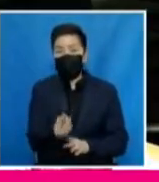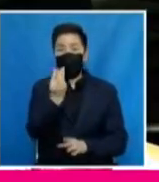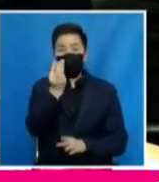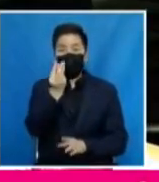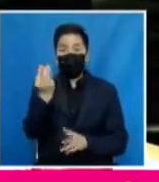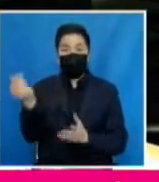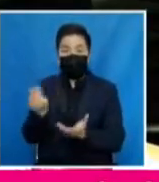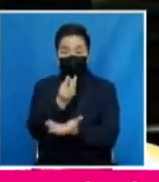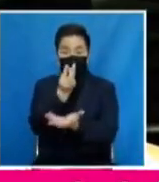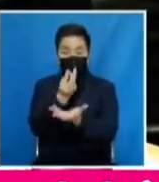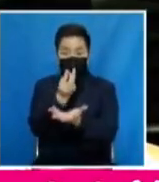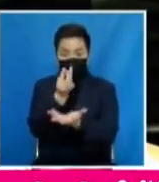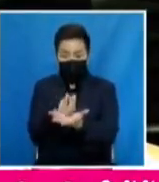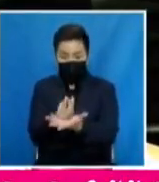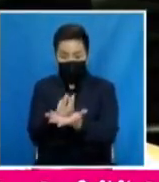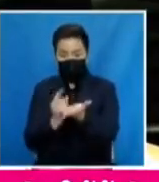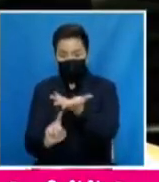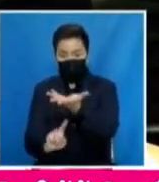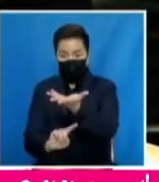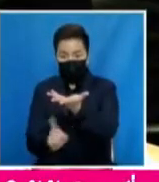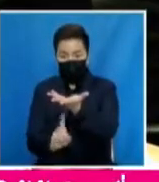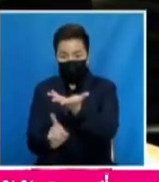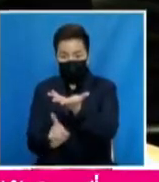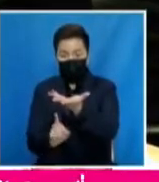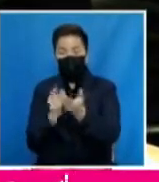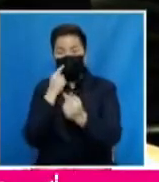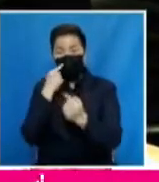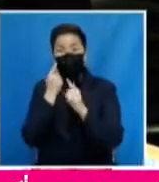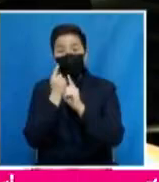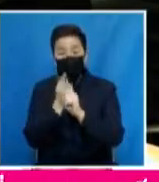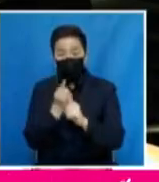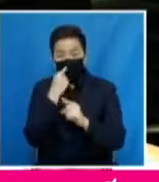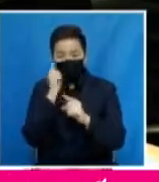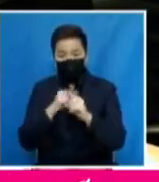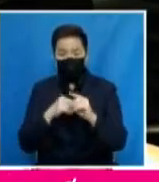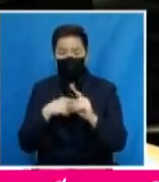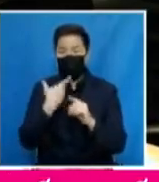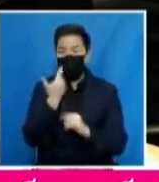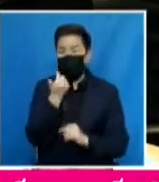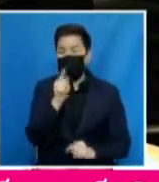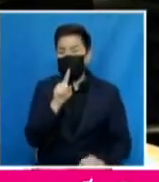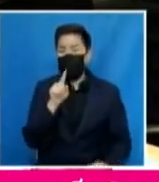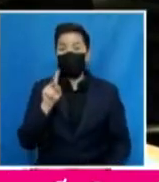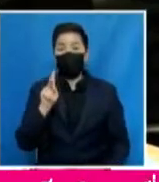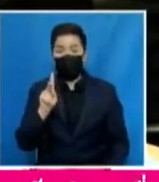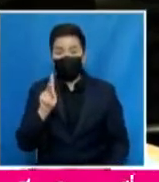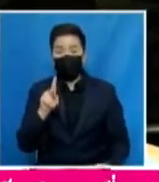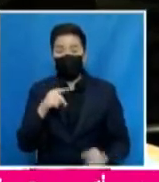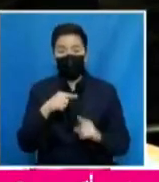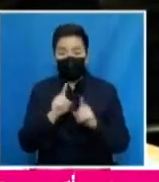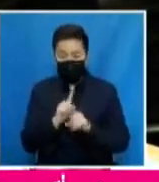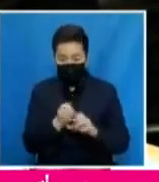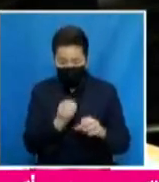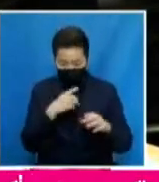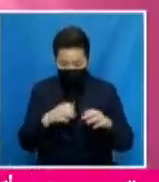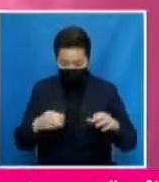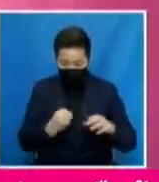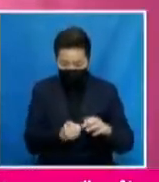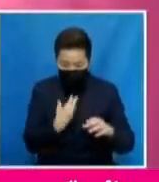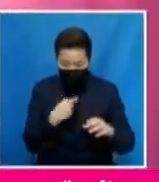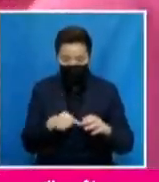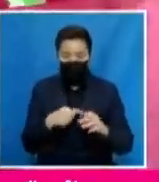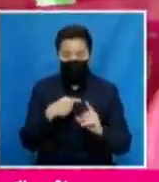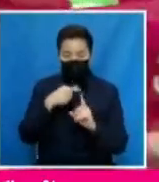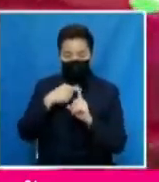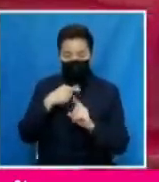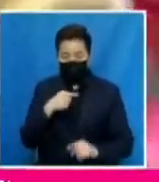ำหนักโดยน้ำหนักของลูกบอลหมายเลขที่สุ่มขึ้นมาจะต้องมีน้ำหนัก11กรัมตามที่ระบุไว้บนฝากล่องหรือคลาดเ